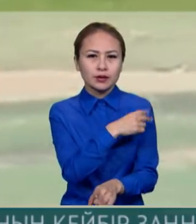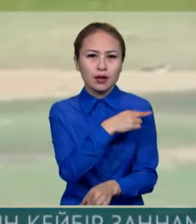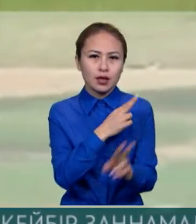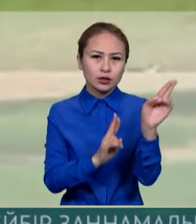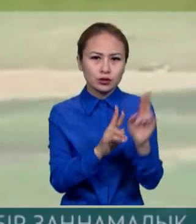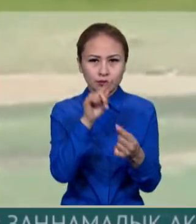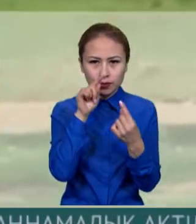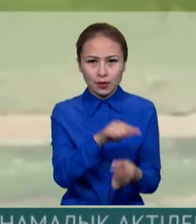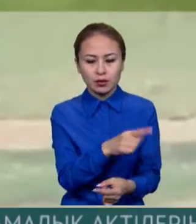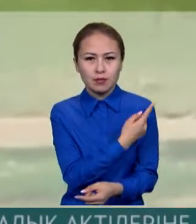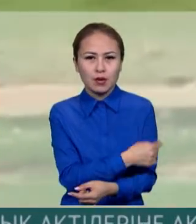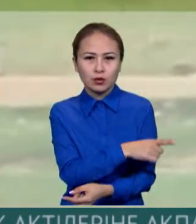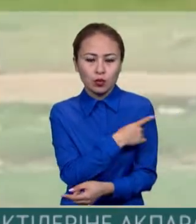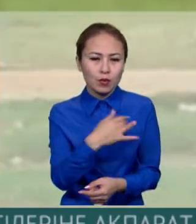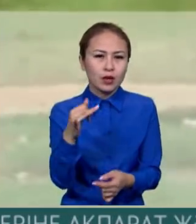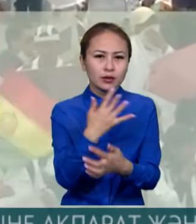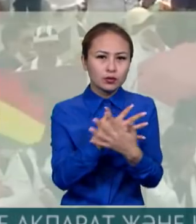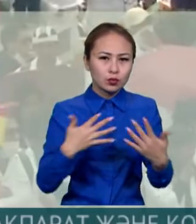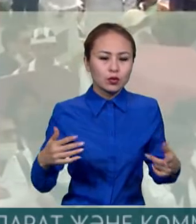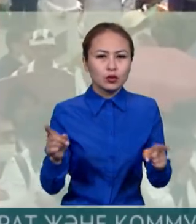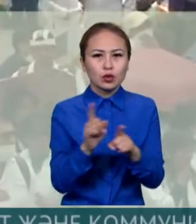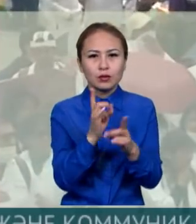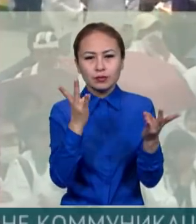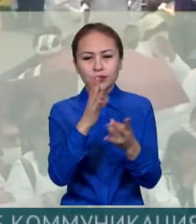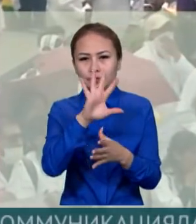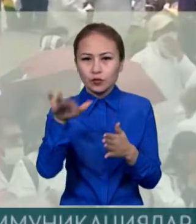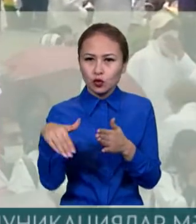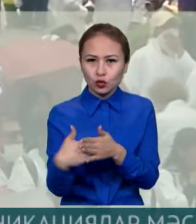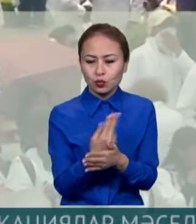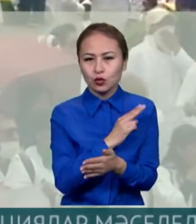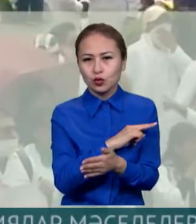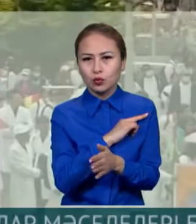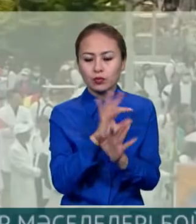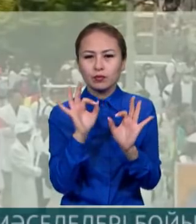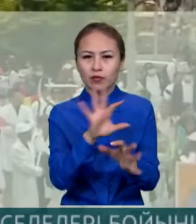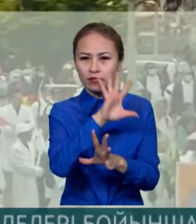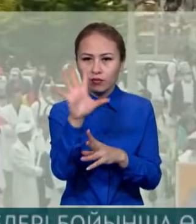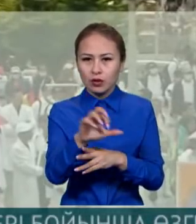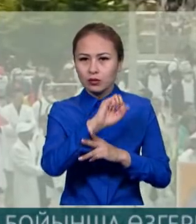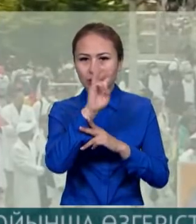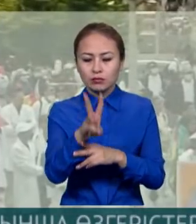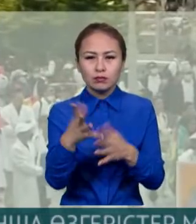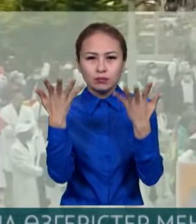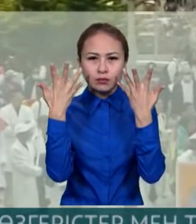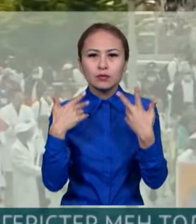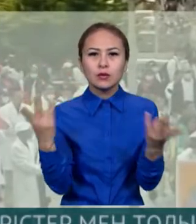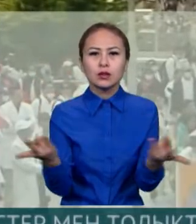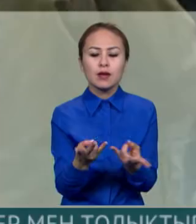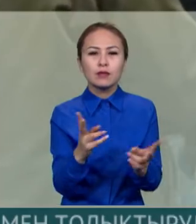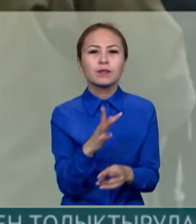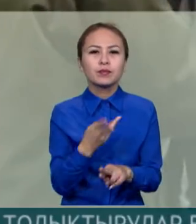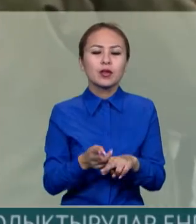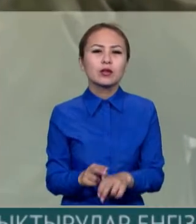ережеге қарсы шығып, емхана мен ауруханалардағы құрылғыларды жаңалап, үкіметтен жұмысқа жайлы жағдай жасауын талап етті. Олардың